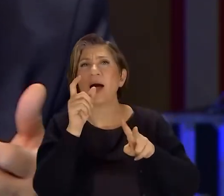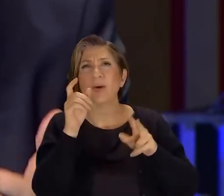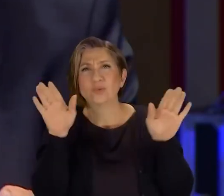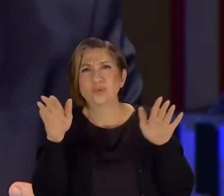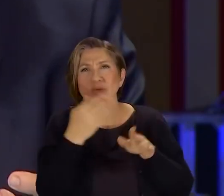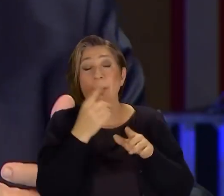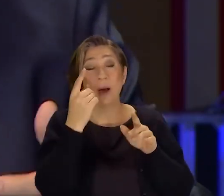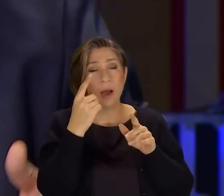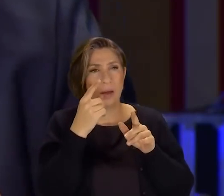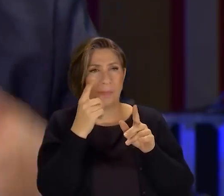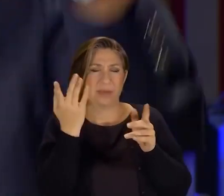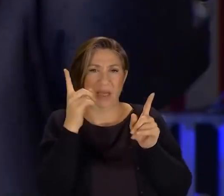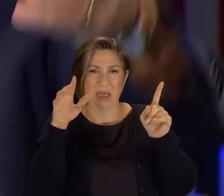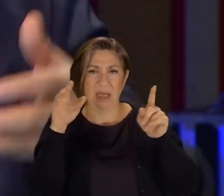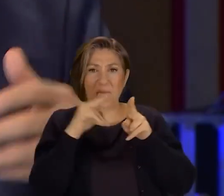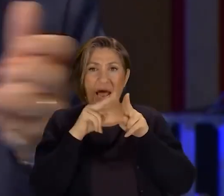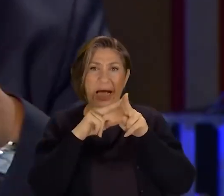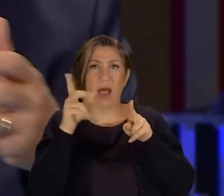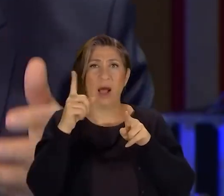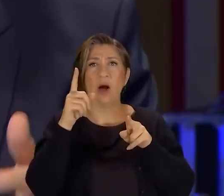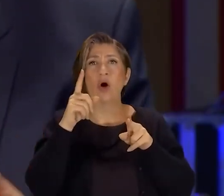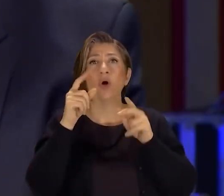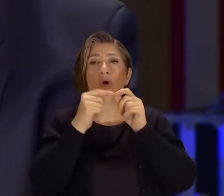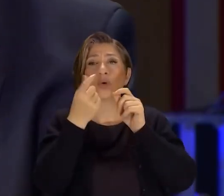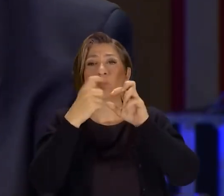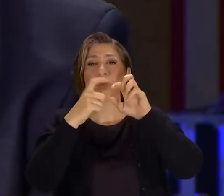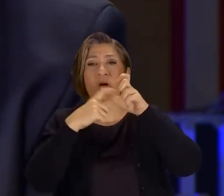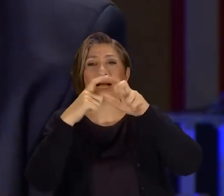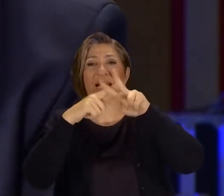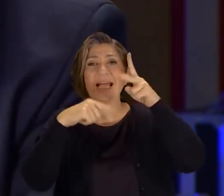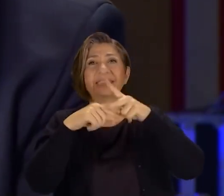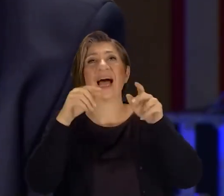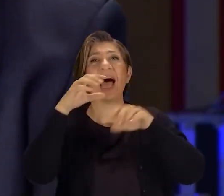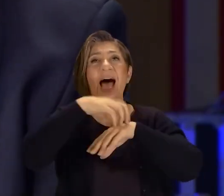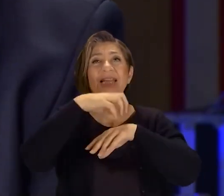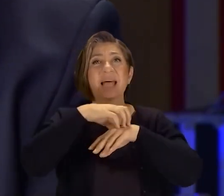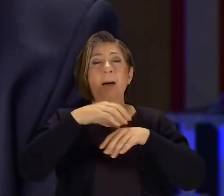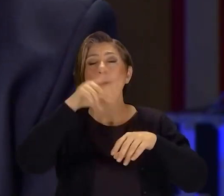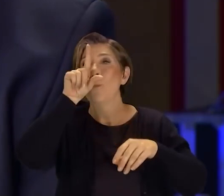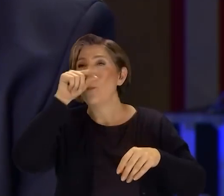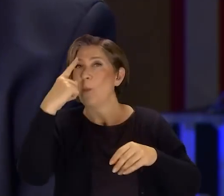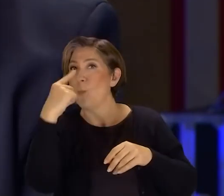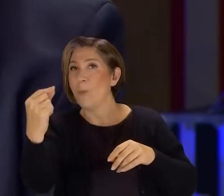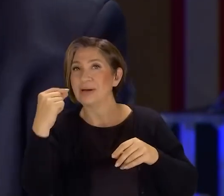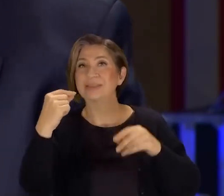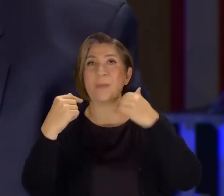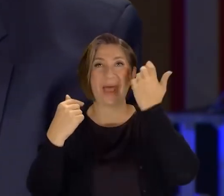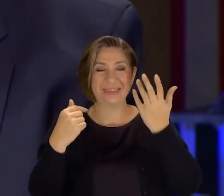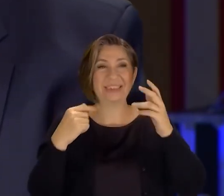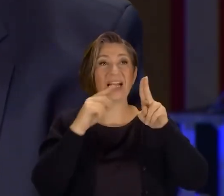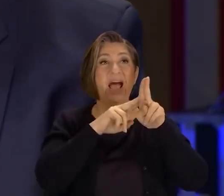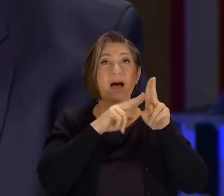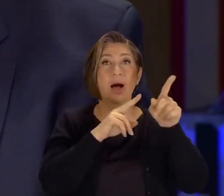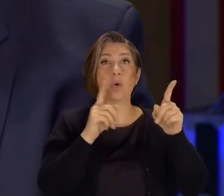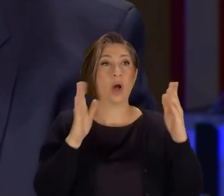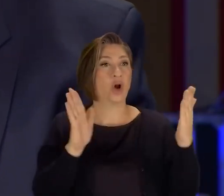zamanda bir kargayı işte Burgazada da o yazın bir kargayla martıyı karşılaştırdığım zaman da karga lehine